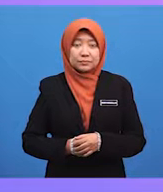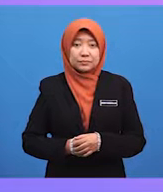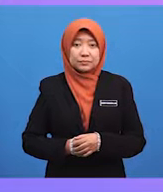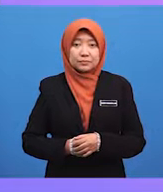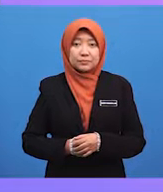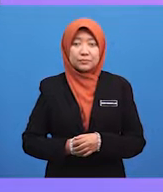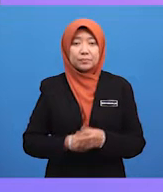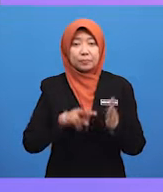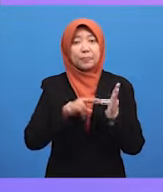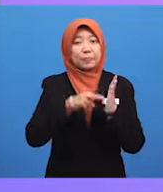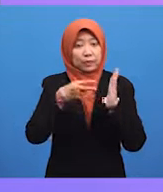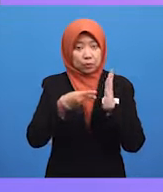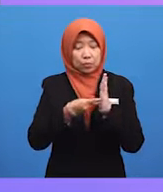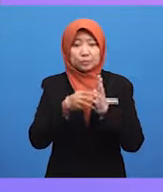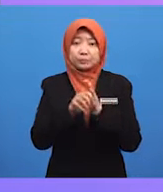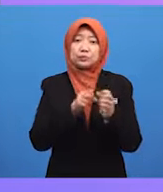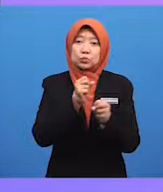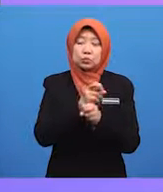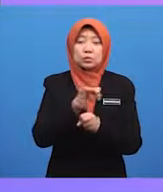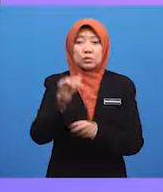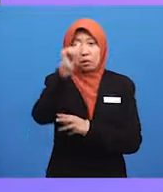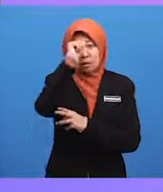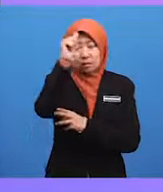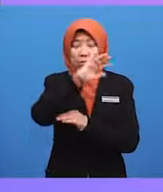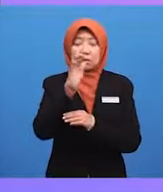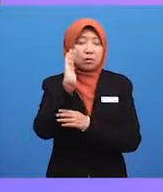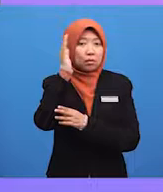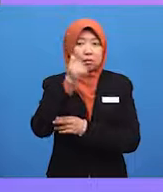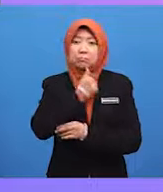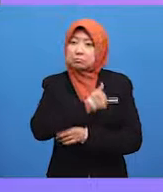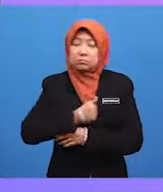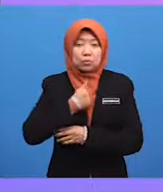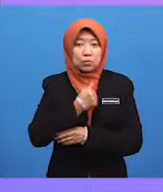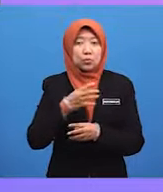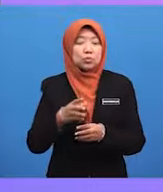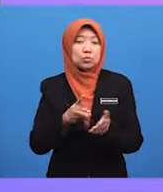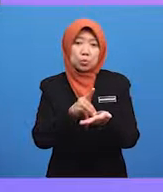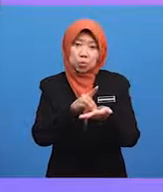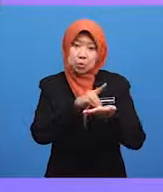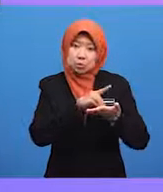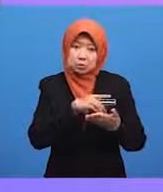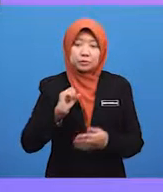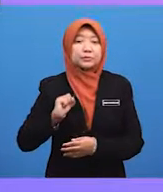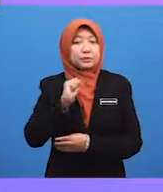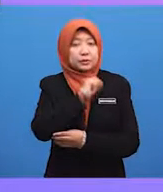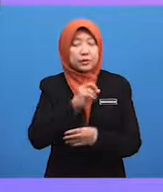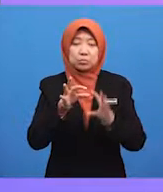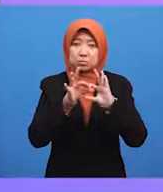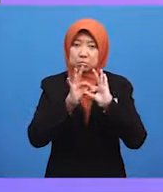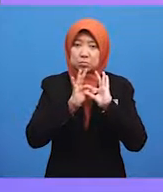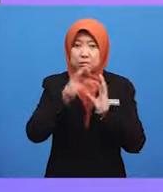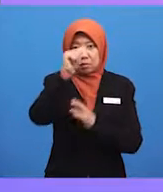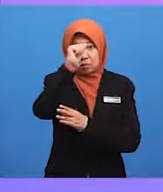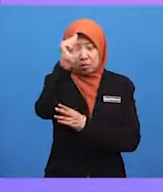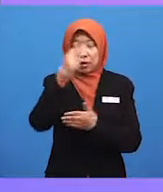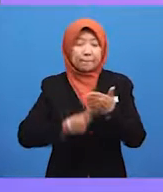عَزِيمًا. Artinya, sesungguhnya Allah tidak akan mengampunkan dosa syirik mempersekutukannya dengan sesuatu apa